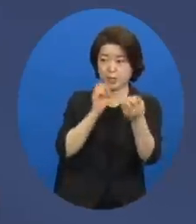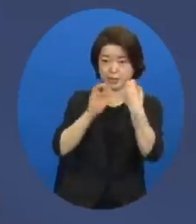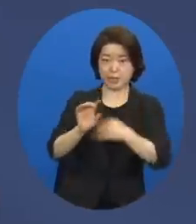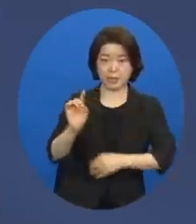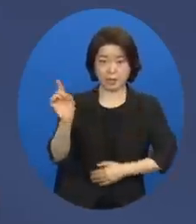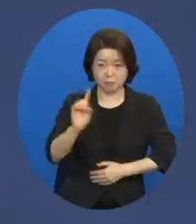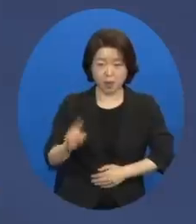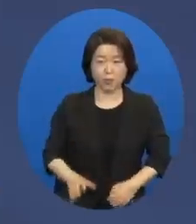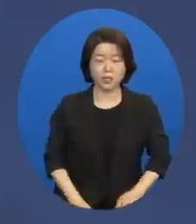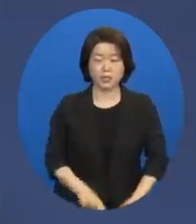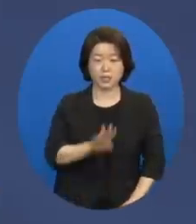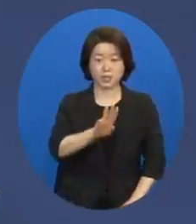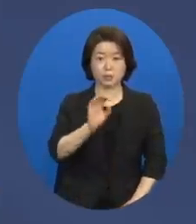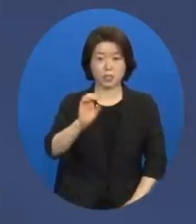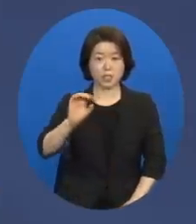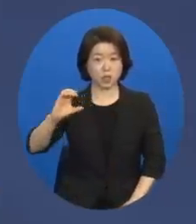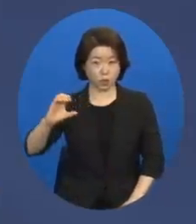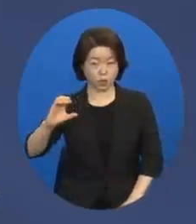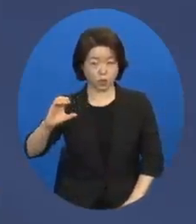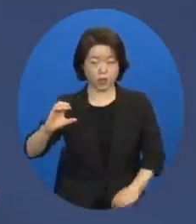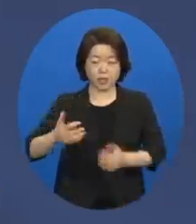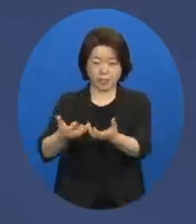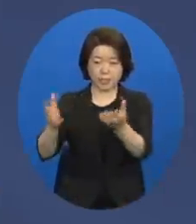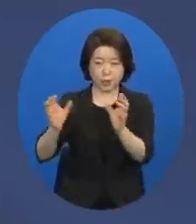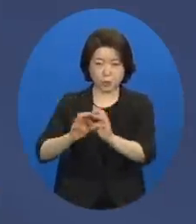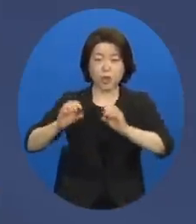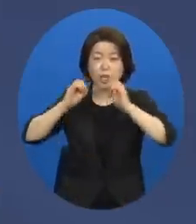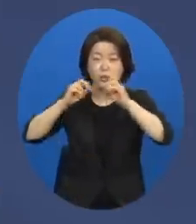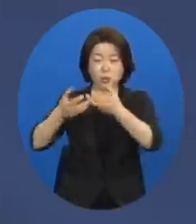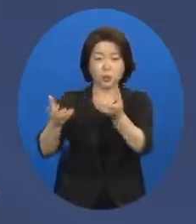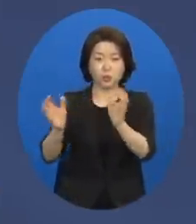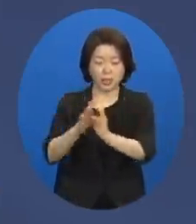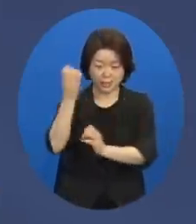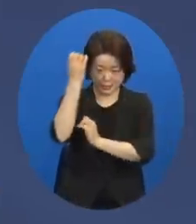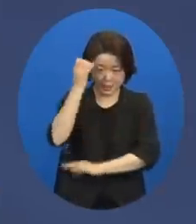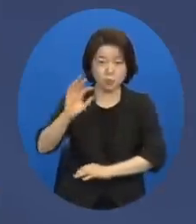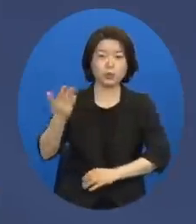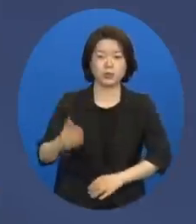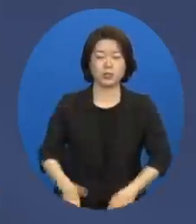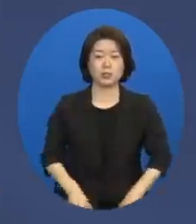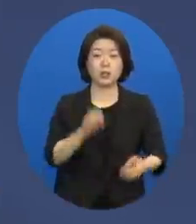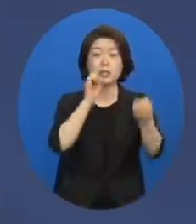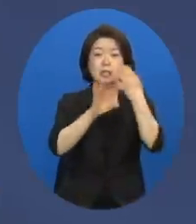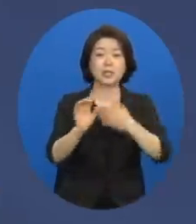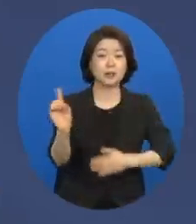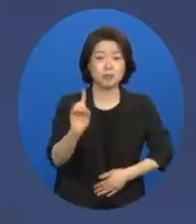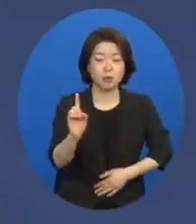지금 WEG이라고 하는 국제단체 선교단체의 모토가 됐습니다. 이렇게 대답했어요.